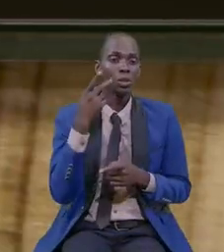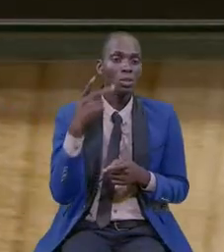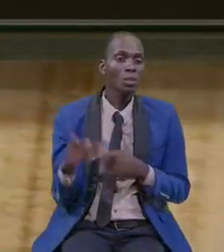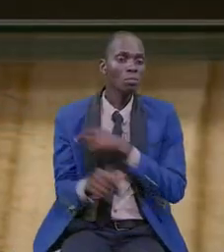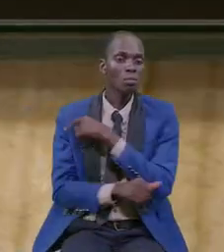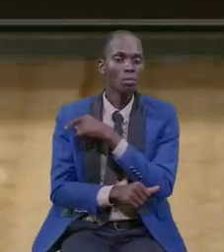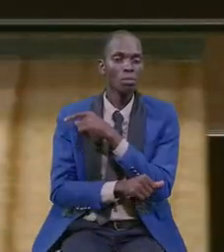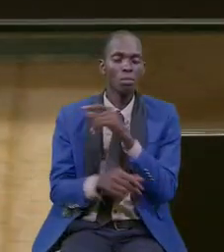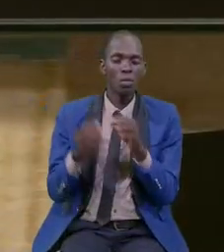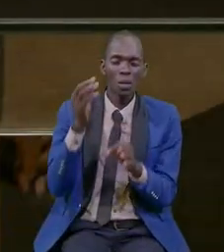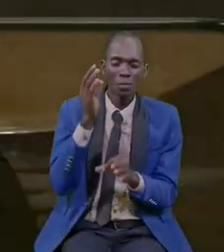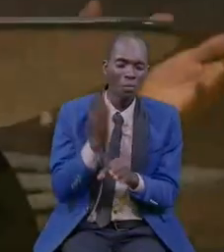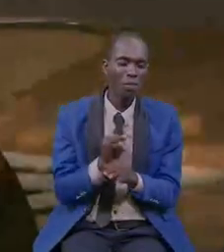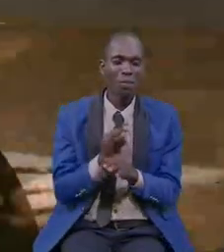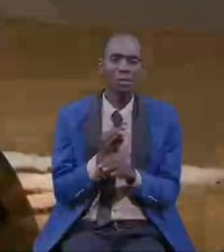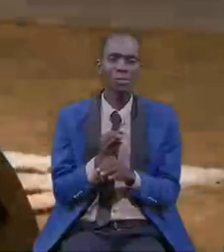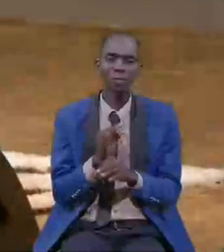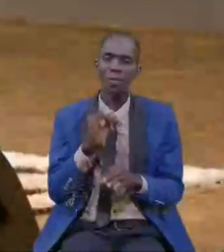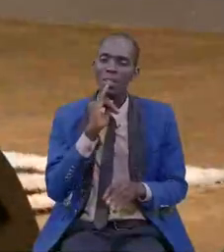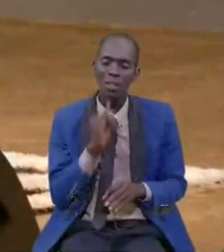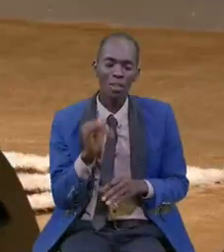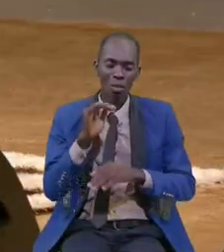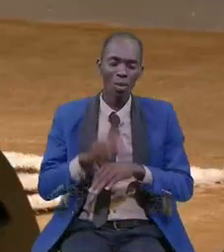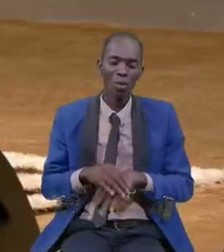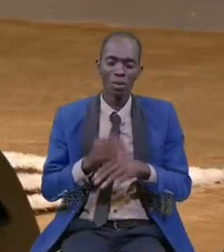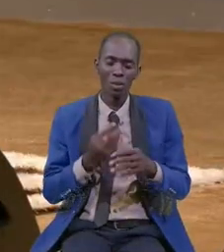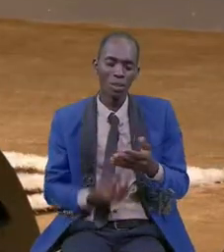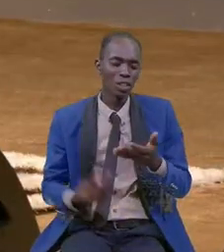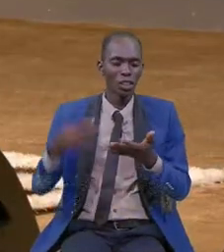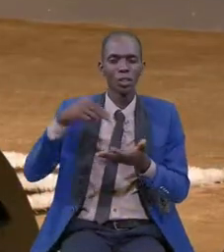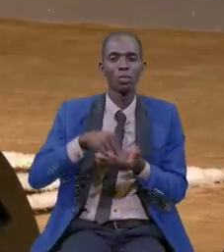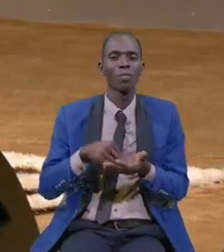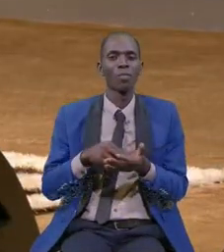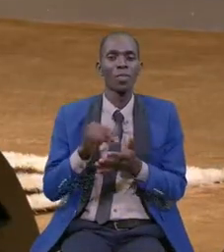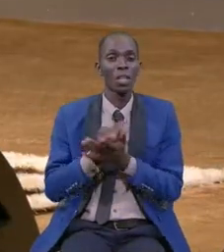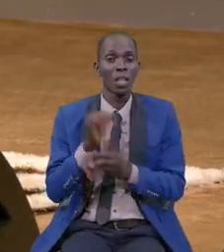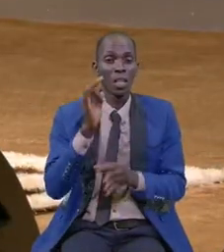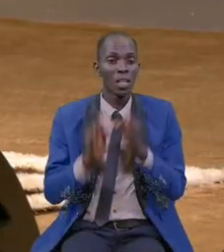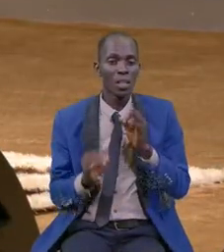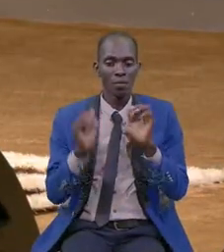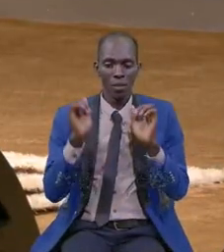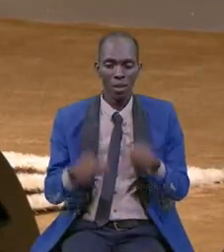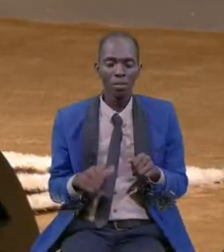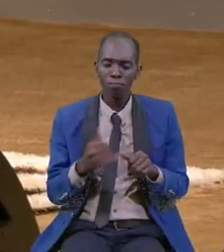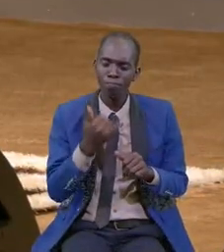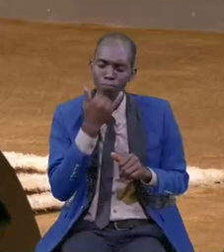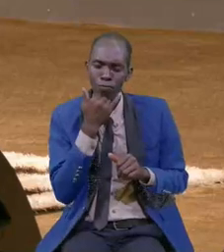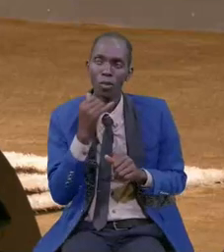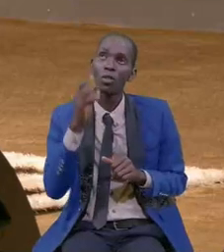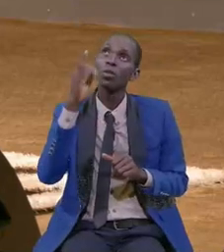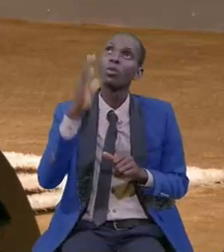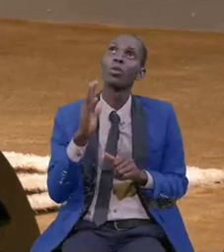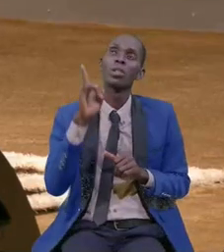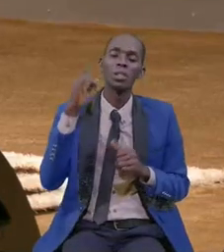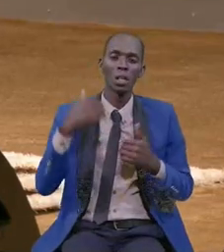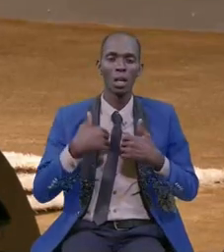démontrait la foi de la Résurrection si j'obéis à Dieu il a le pouvoir de ressusciter Isaac après que je